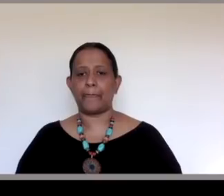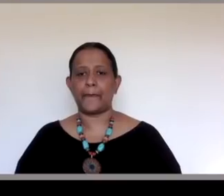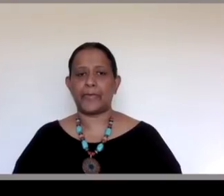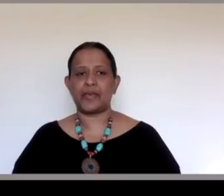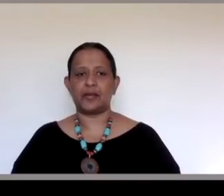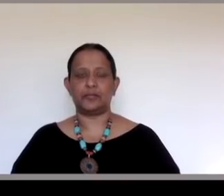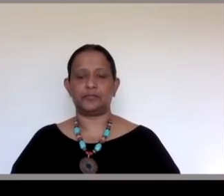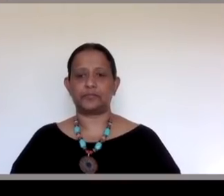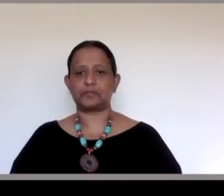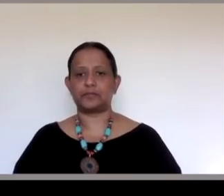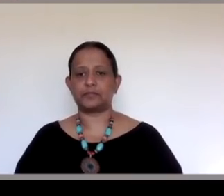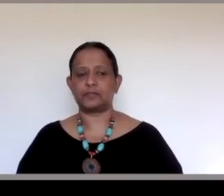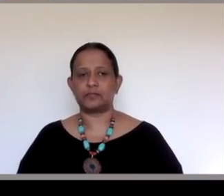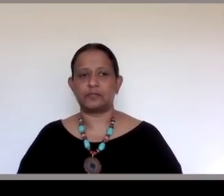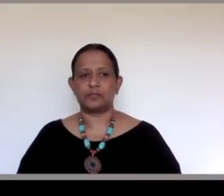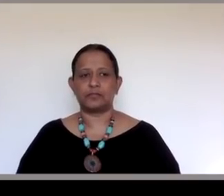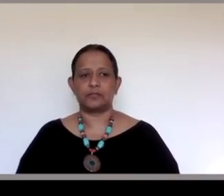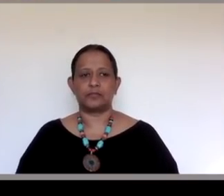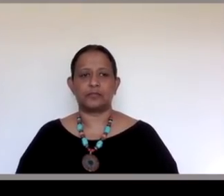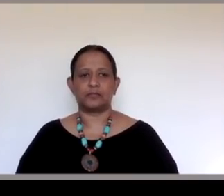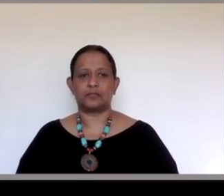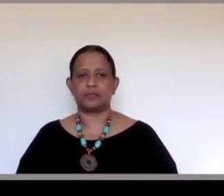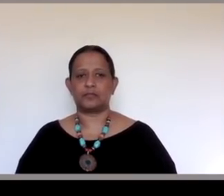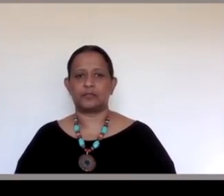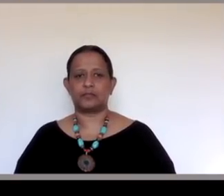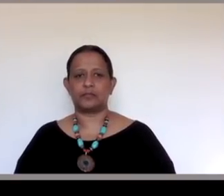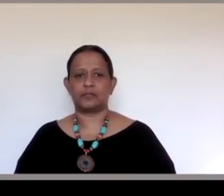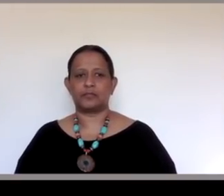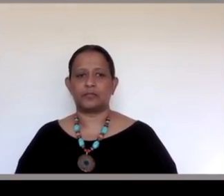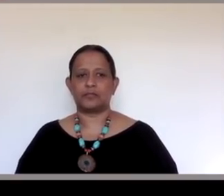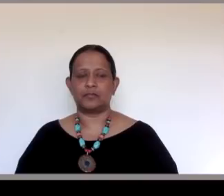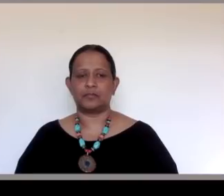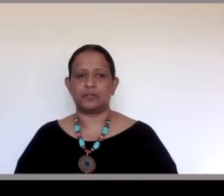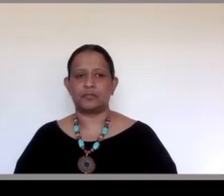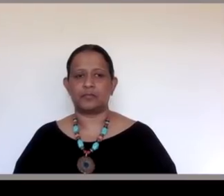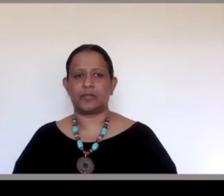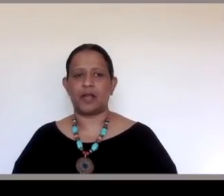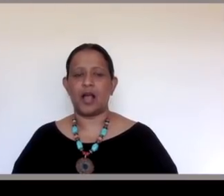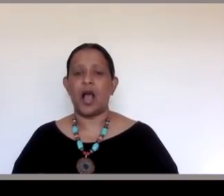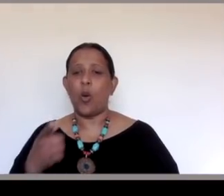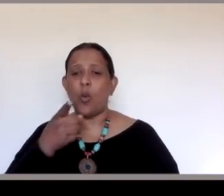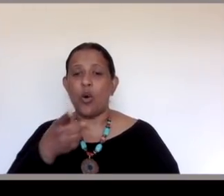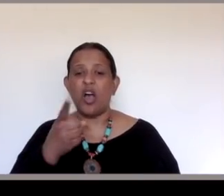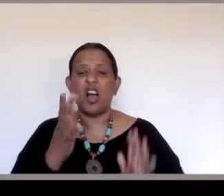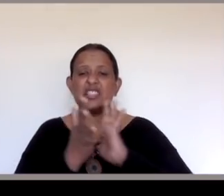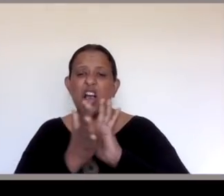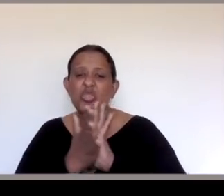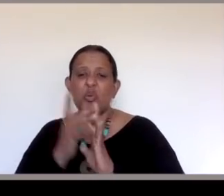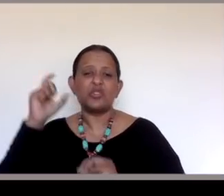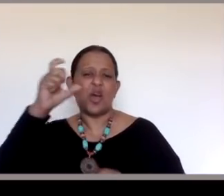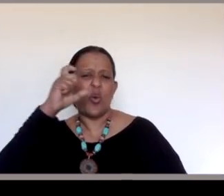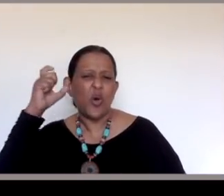கொடுங்கள் என்னுடைய மகிழ்ச்சியானது நாம் வெளியிலிருந்து பெற்றுக்கொண்டது ஒன்றா அது உள்ளே இருந்து வருகின்றோம் 2021